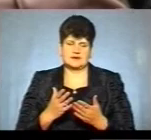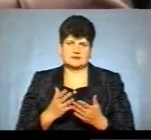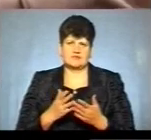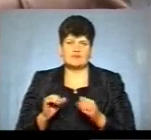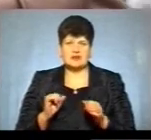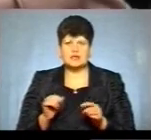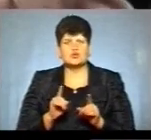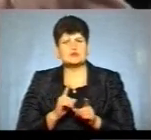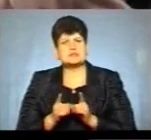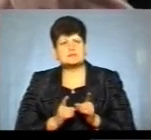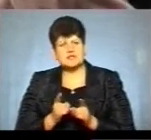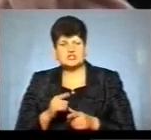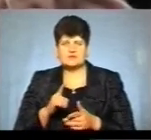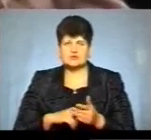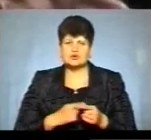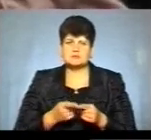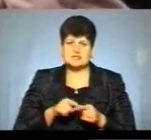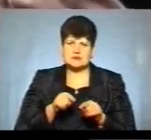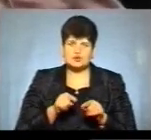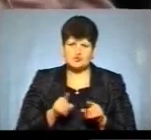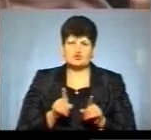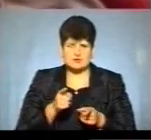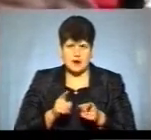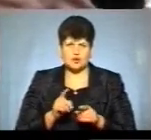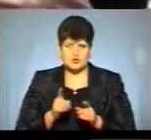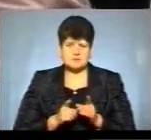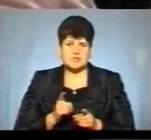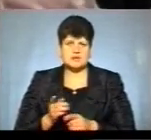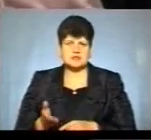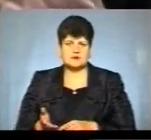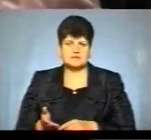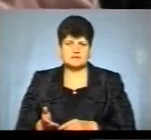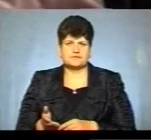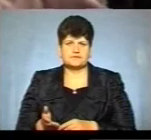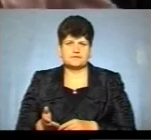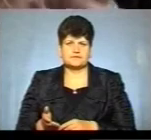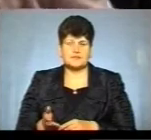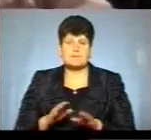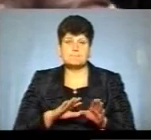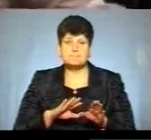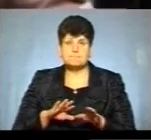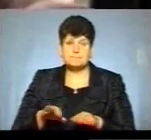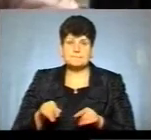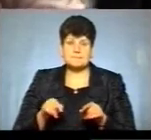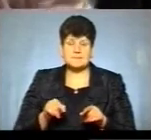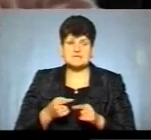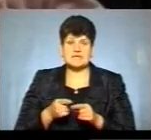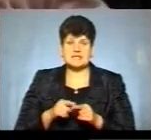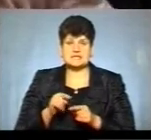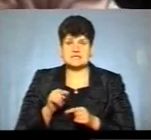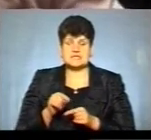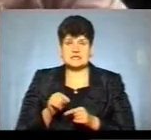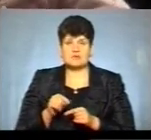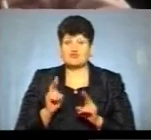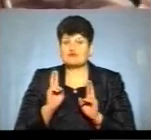щось змінювалося, чи вірите ви, що після цієї акції щось реально зміниться? Ну, саме після цієї